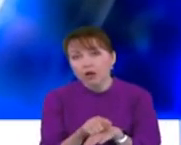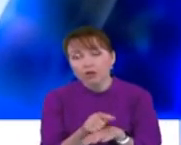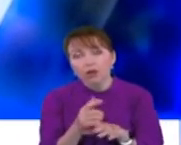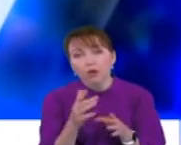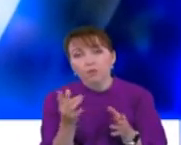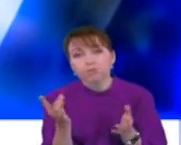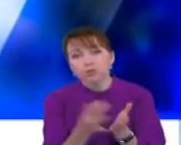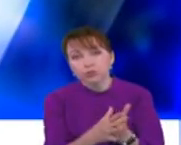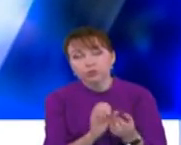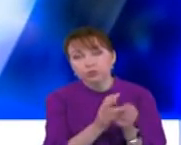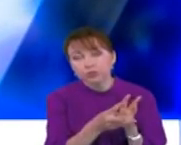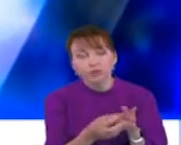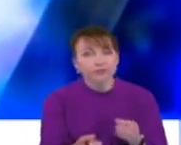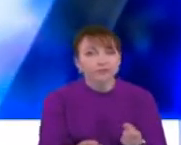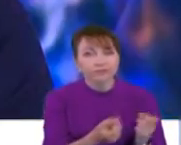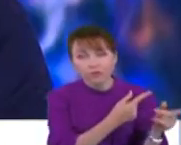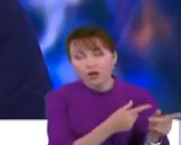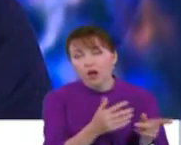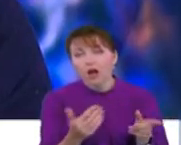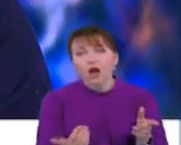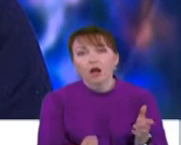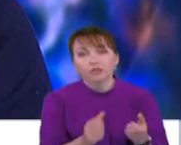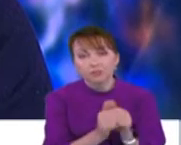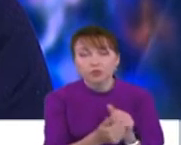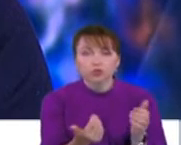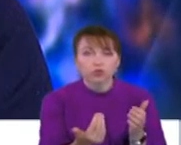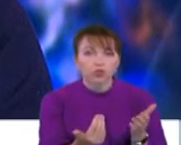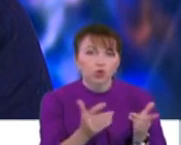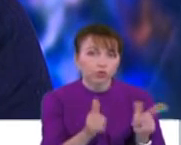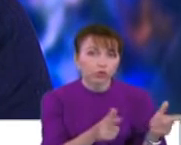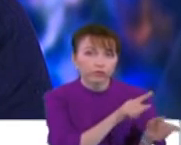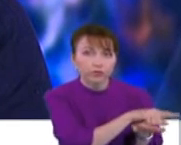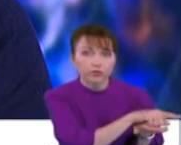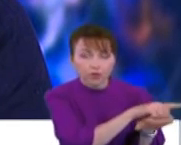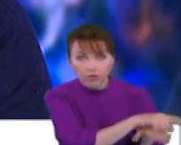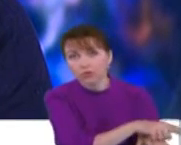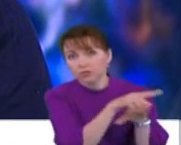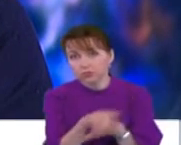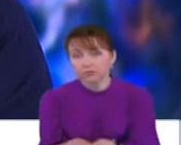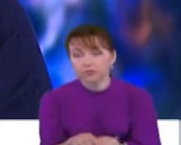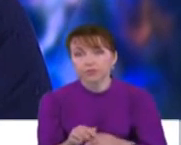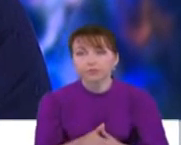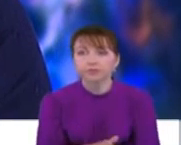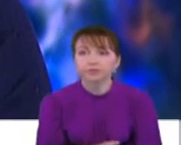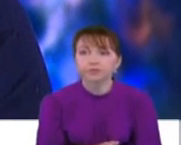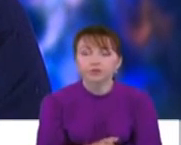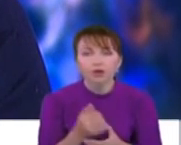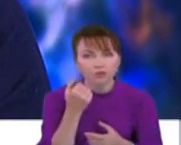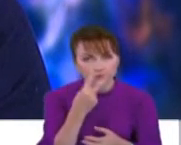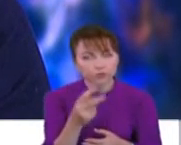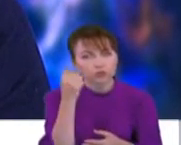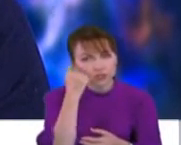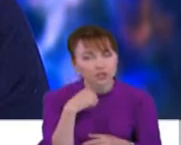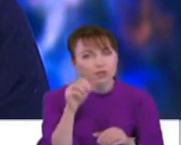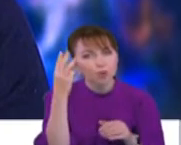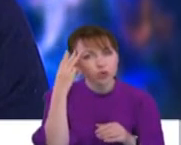пошкоджений евакуювали, а на заміну його поставили у війська готовий, технічно готовий зразок. І але тут... застаріли, як я розумію, чи ні?